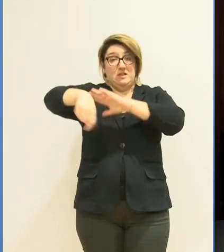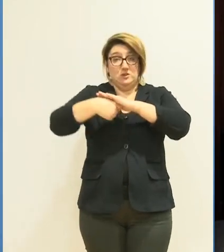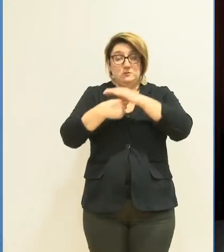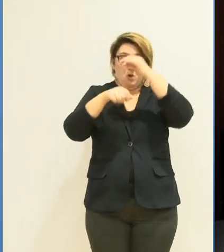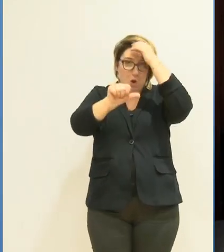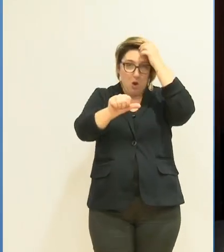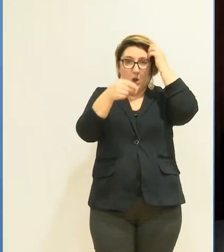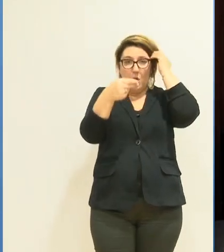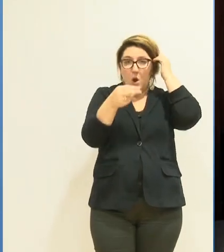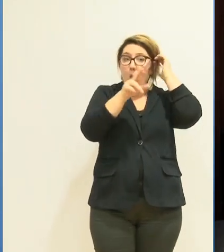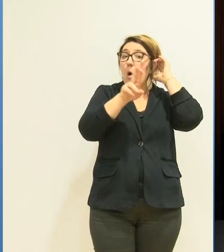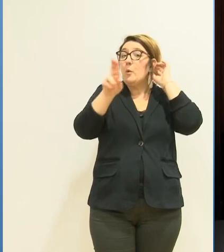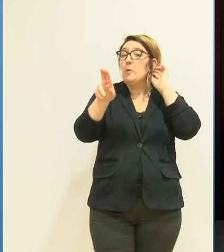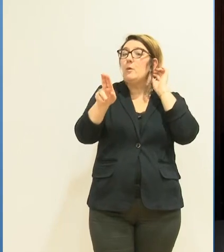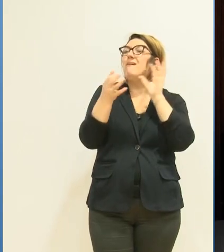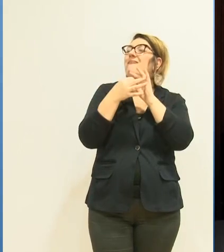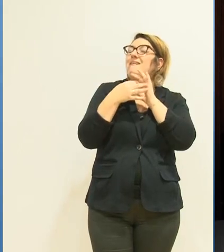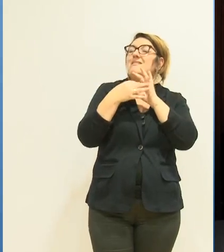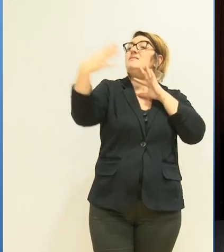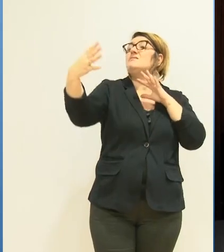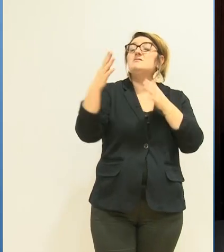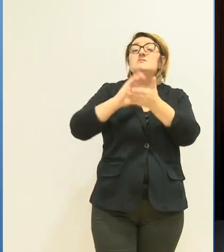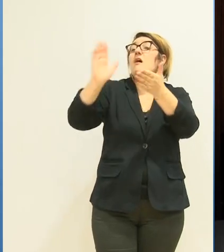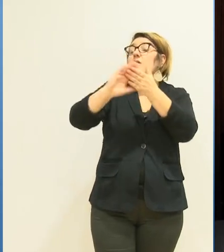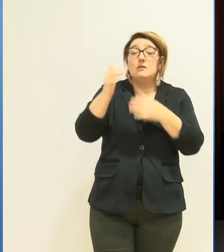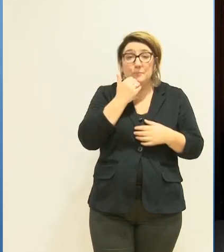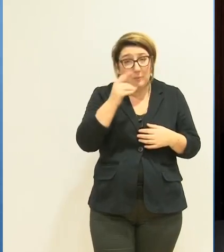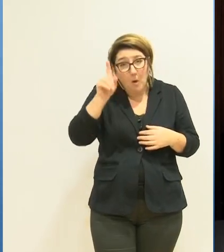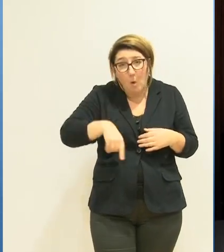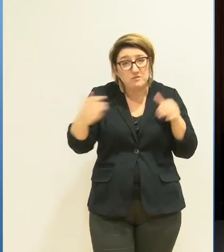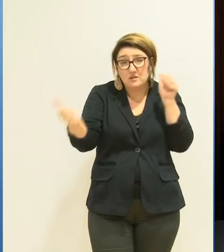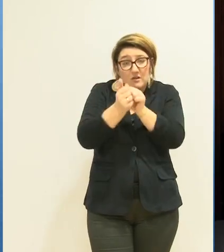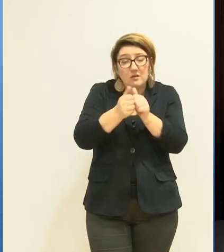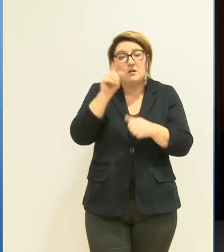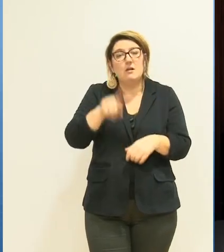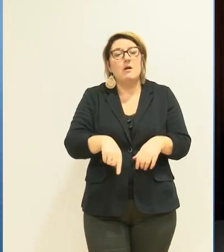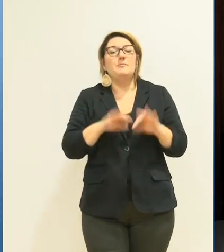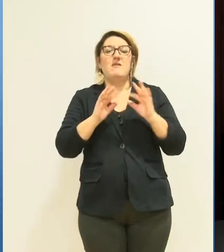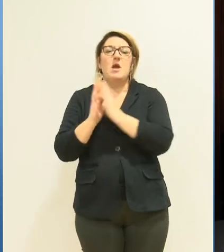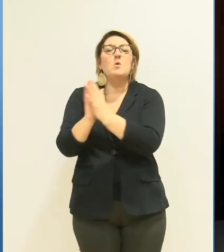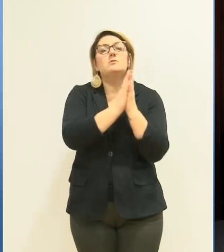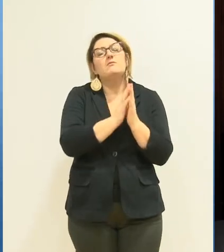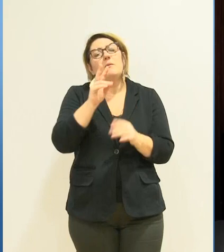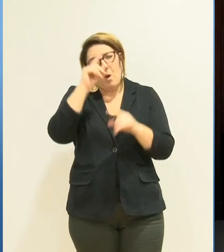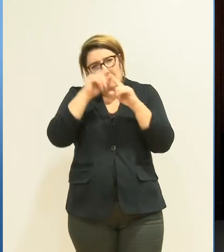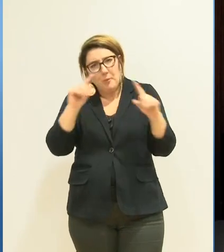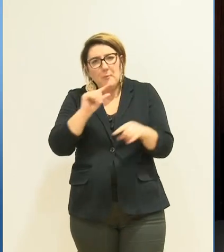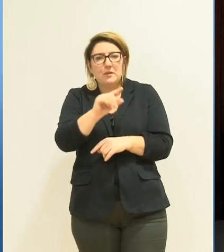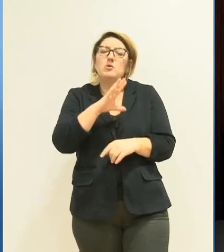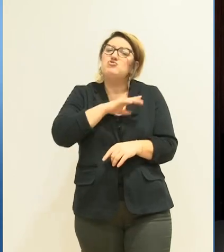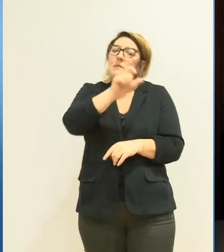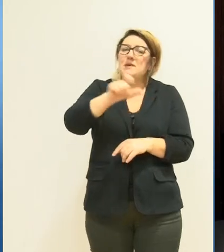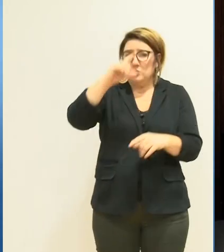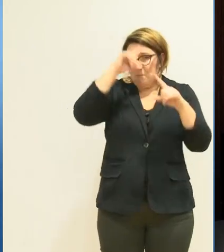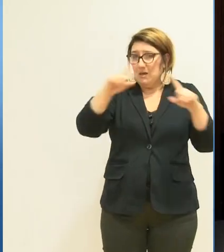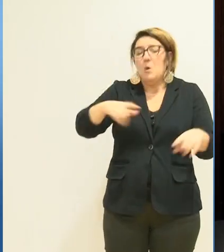faire sans eux en ce qui concerne la concertation je m'inscris quand même un peu en faut bien sûr il y a des gens qui sont en désaccord et nous le